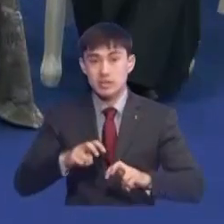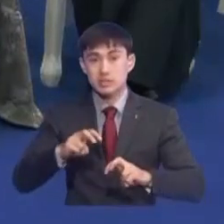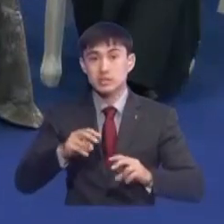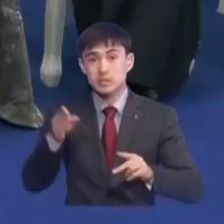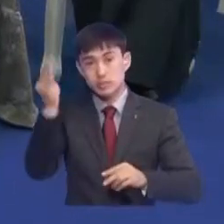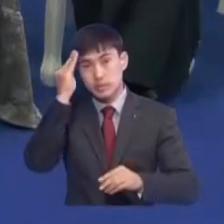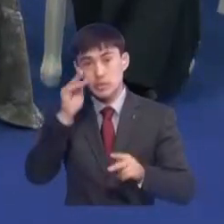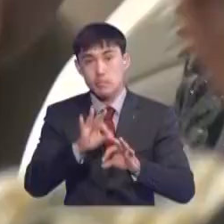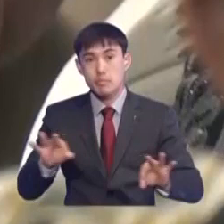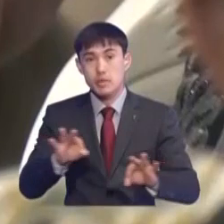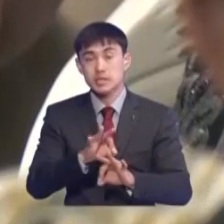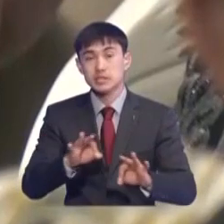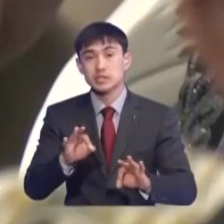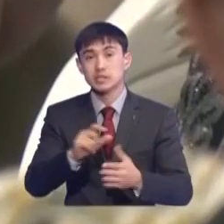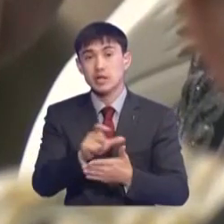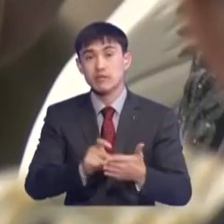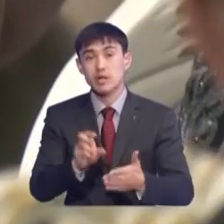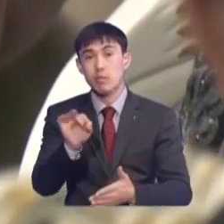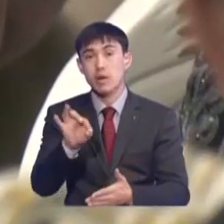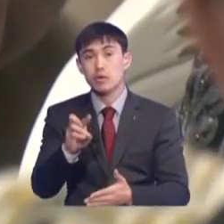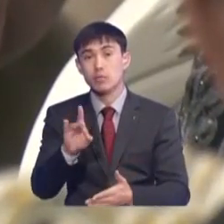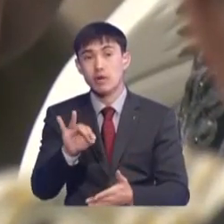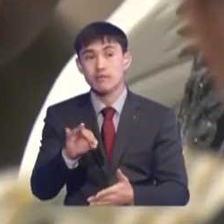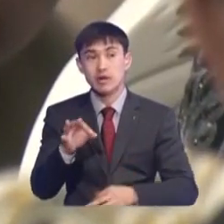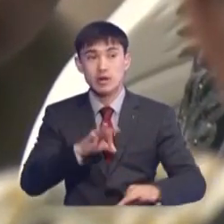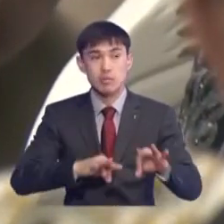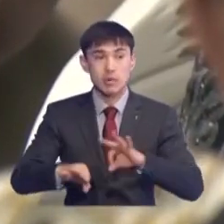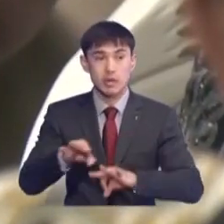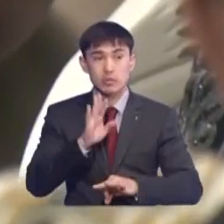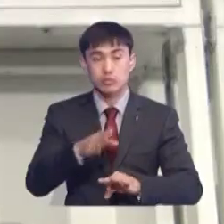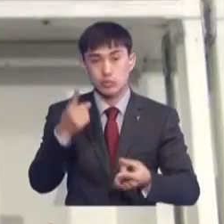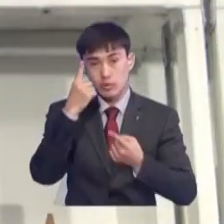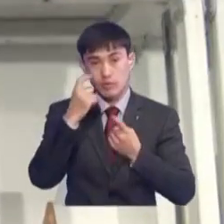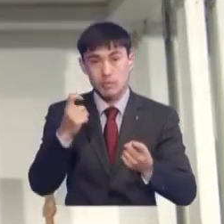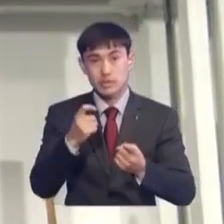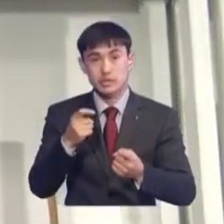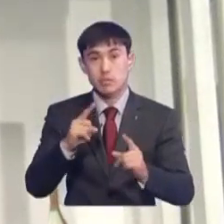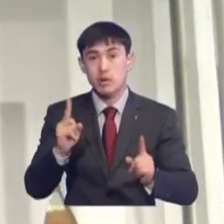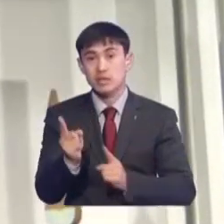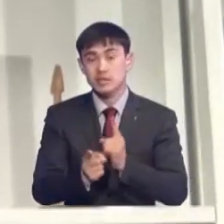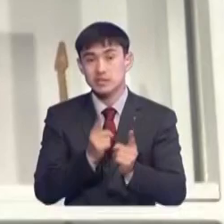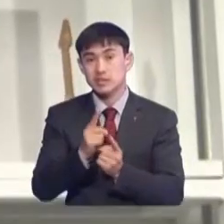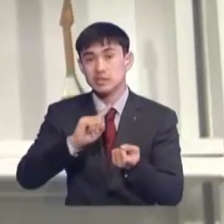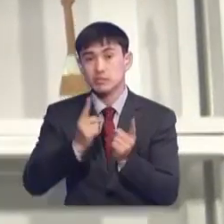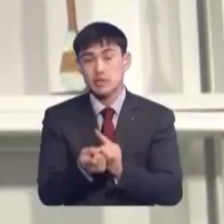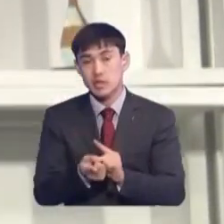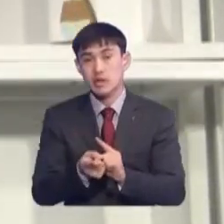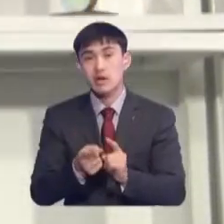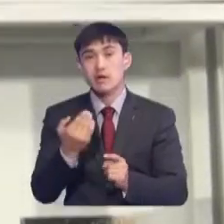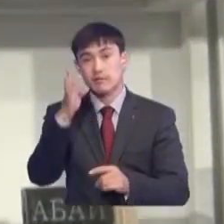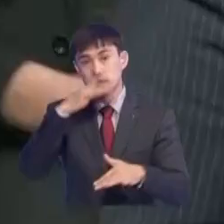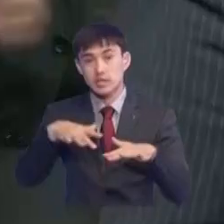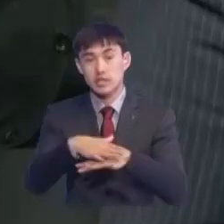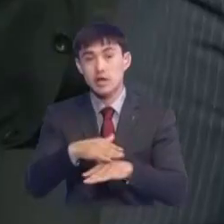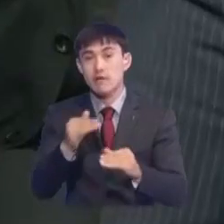отворени Абая Кунанбаева стоит отметить что в рамках проекта будет Дана информация о модернизации изменениях и реформах в